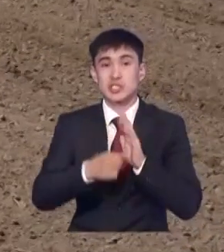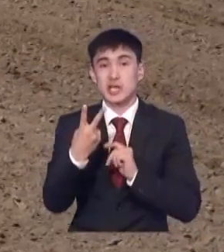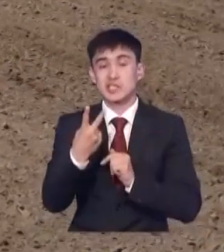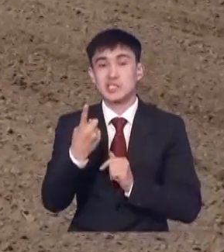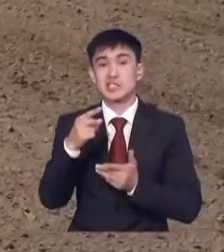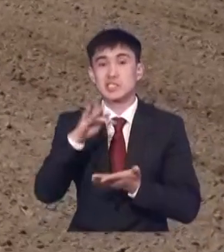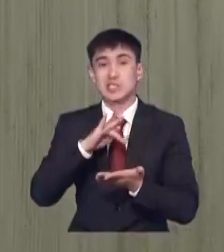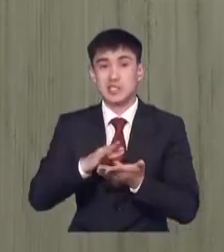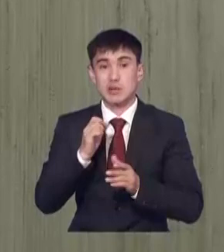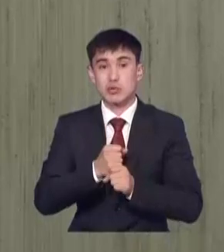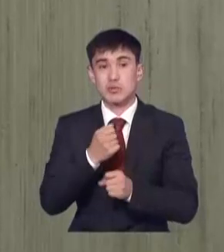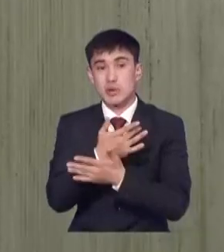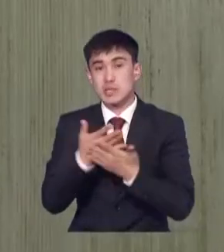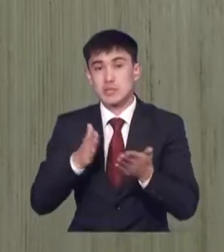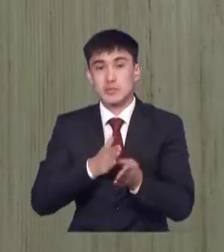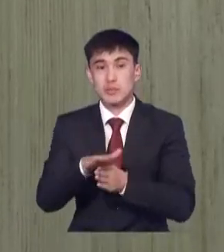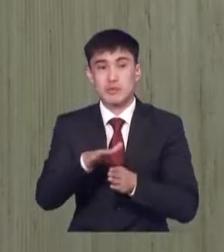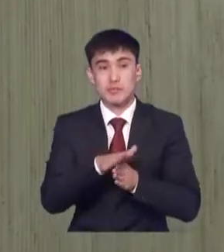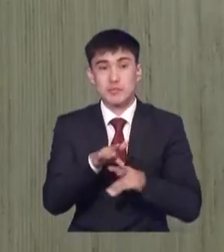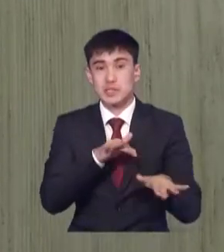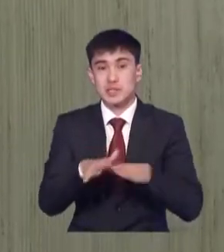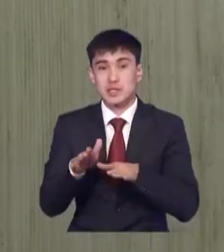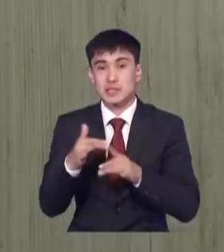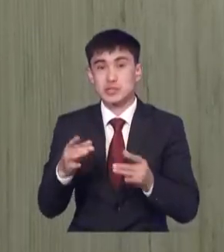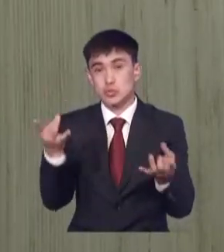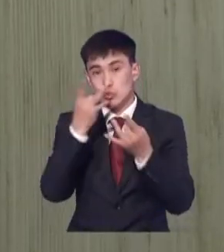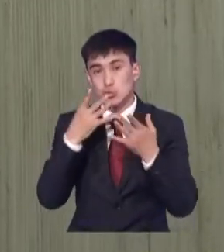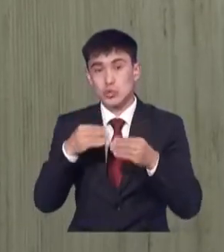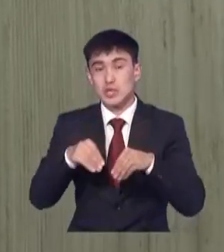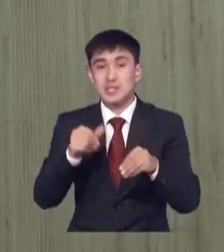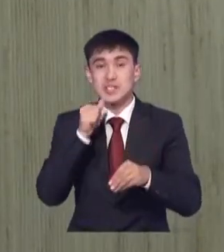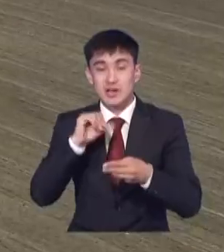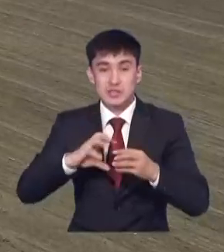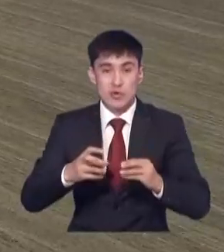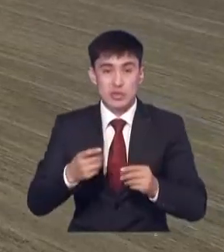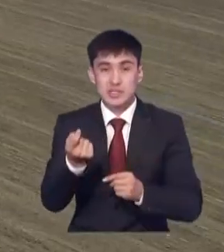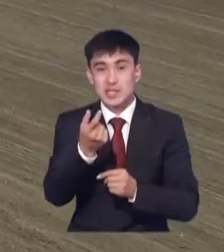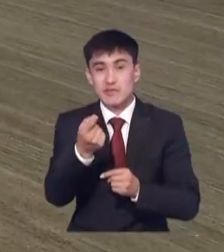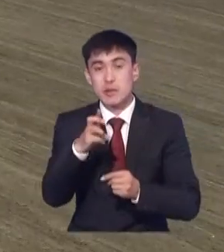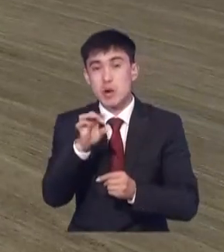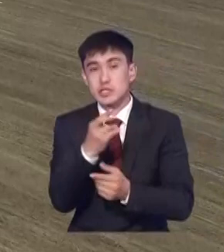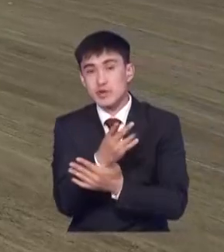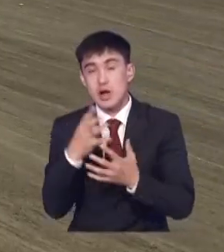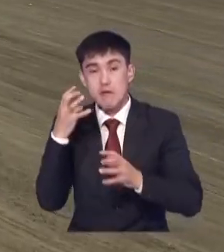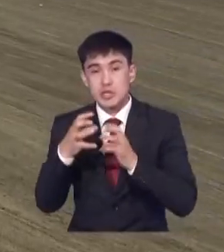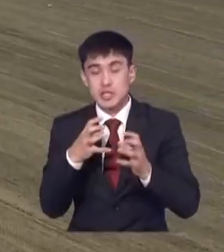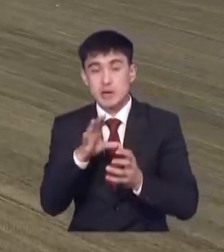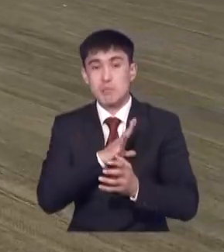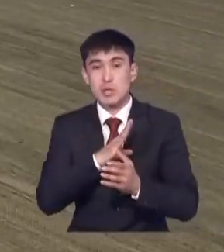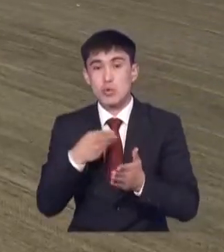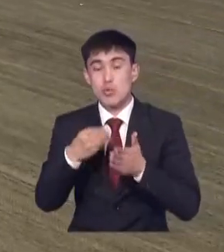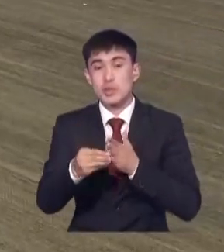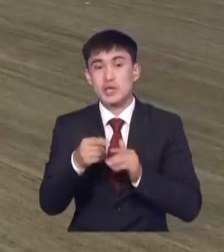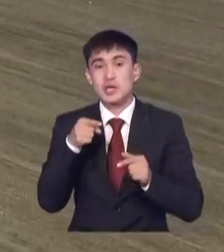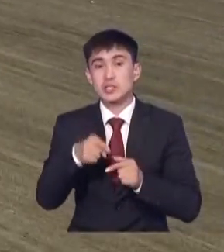центр, работающий по разным направлениям. Для возделывания различных культур, в том числе сахарной свеклы, зерновых, бахчевых и овощей, было приобретено